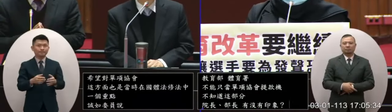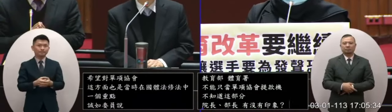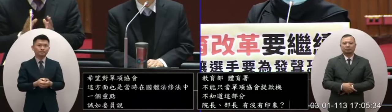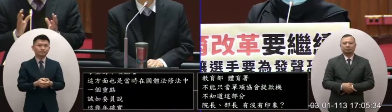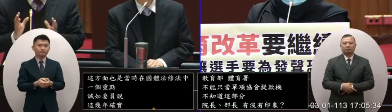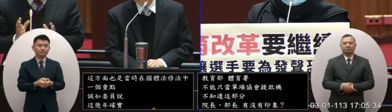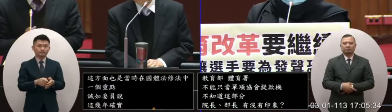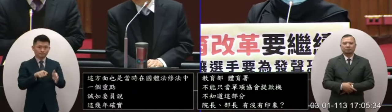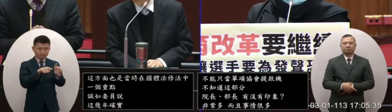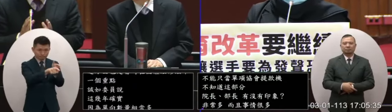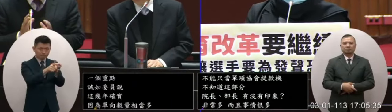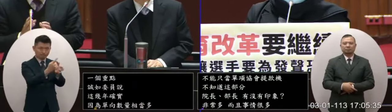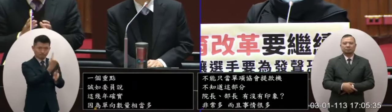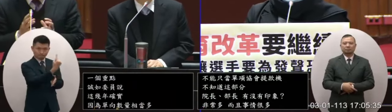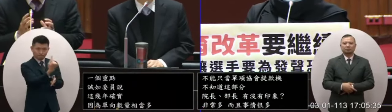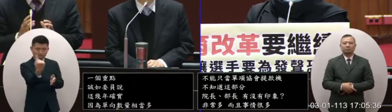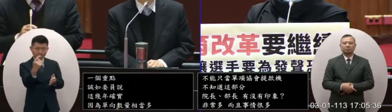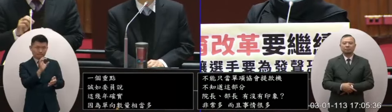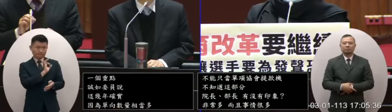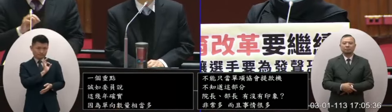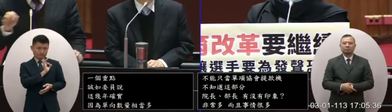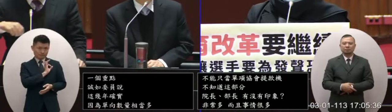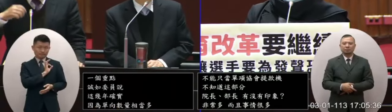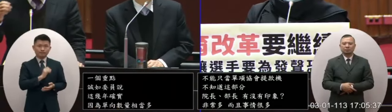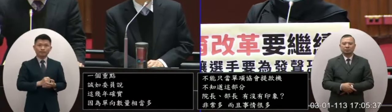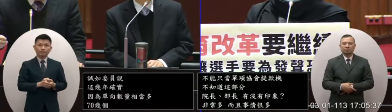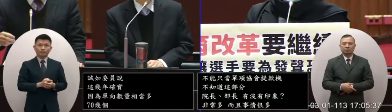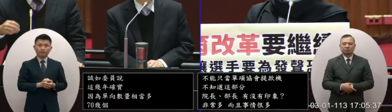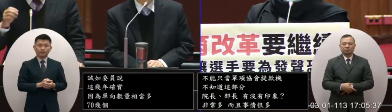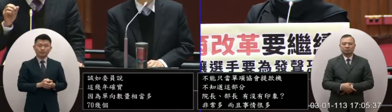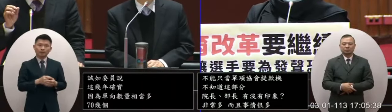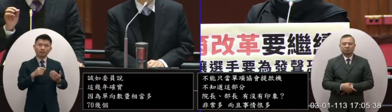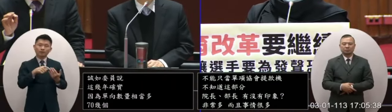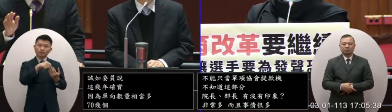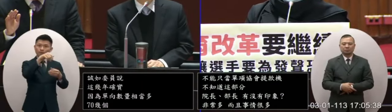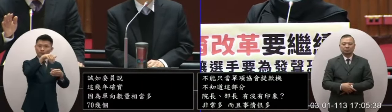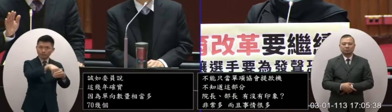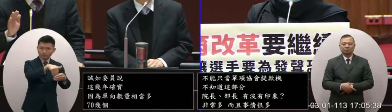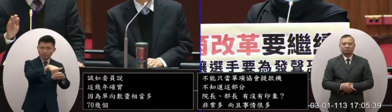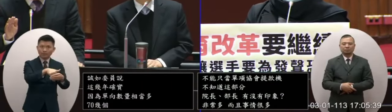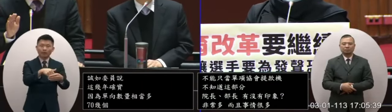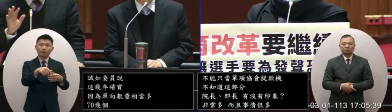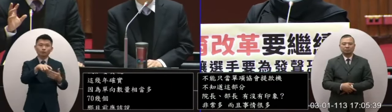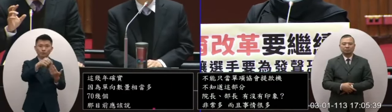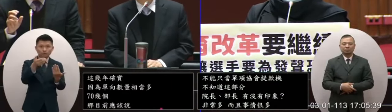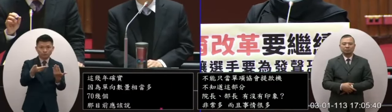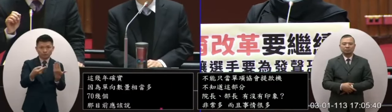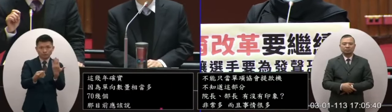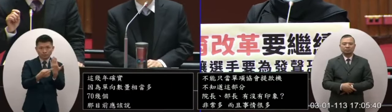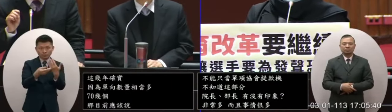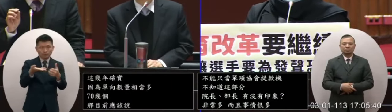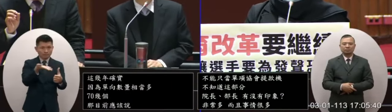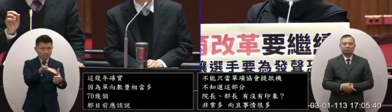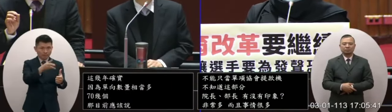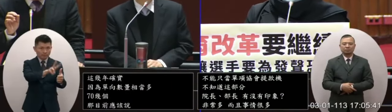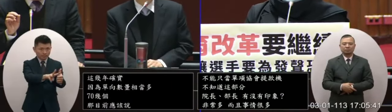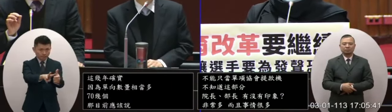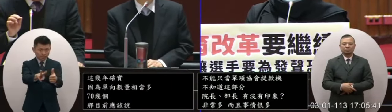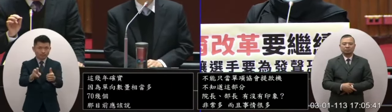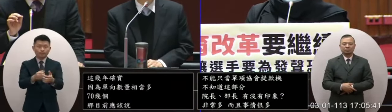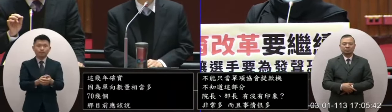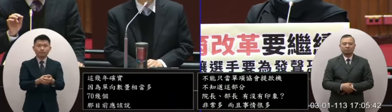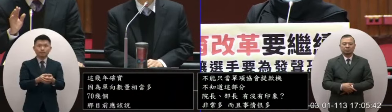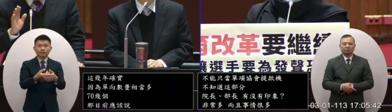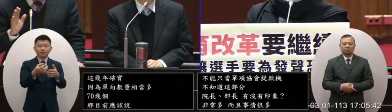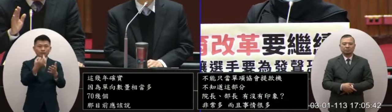这些单项，不管他们在开这个说选举推动选手的培训资讯，还有财